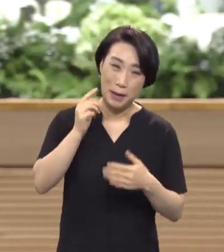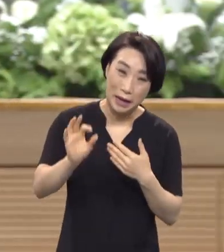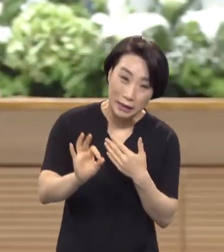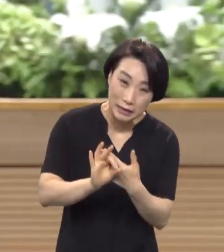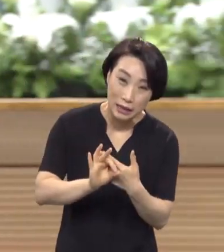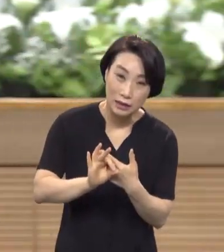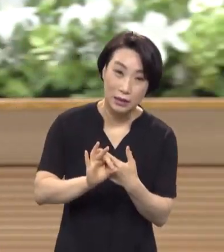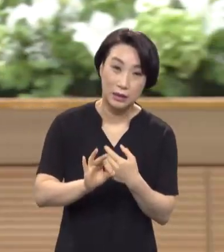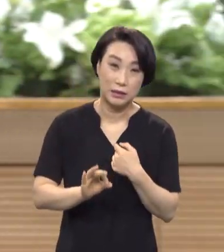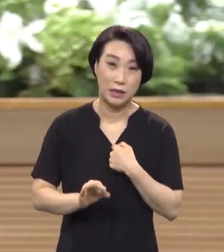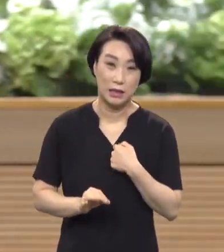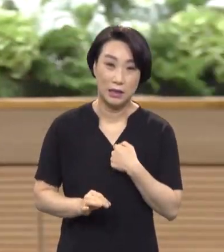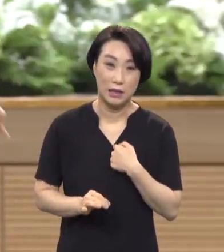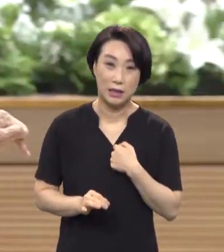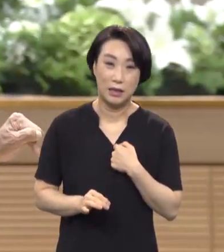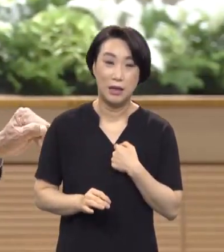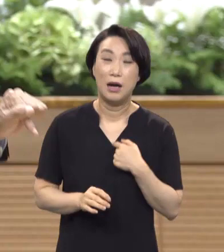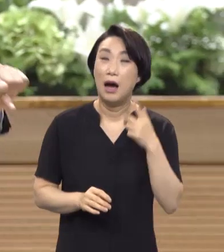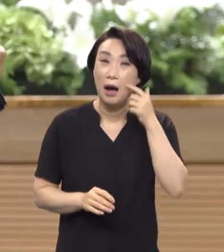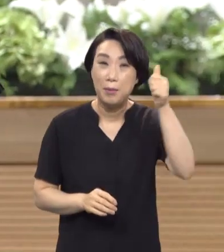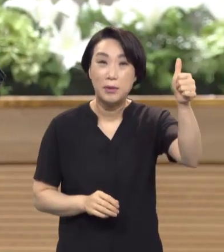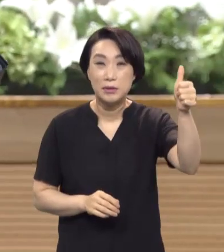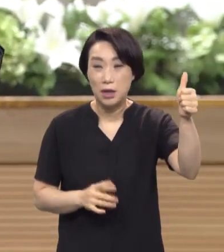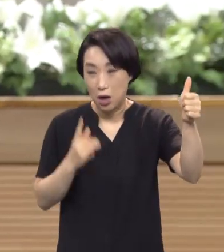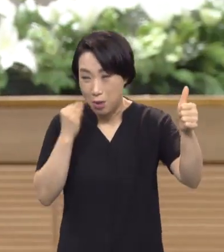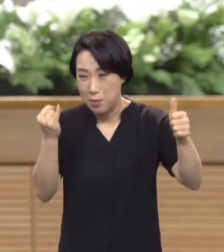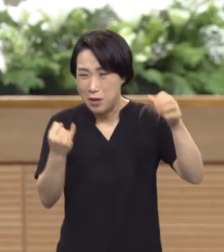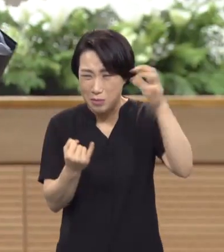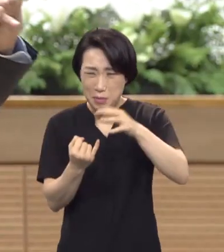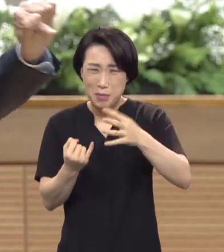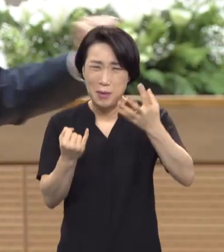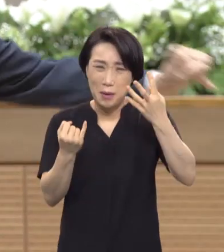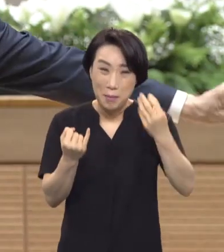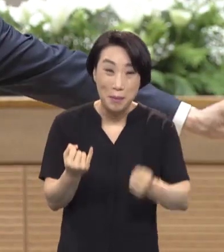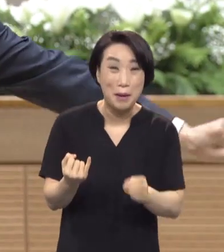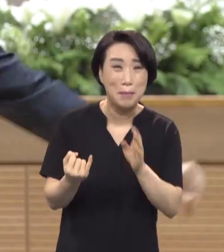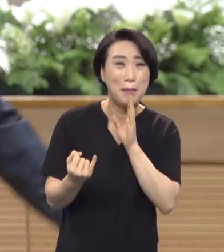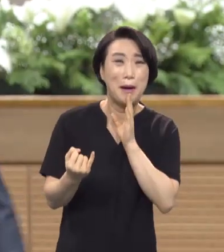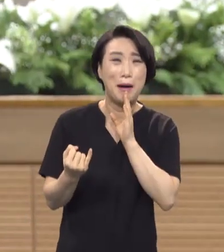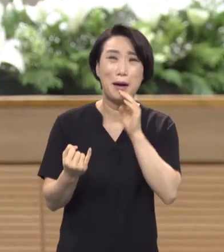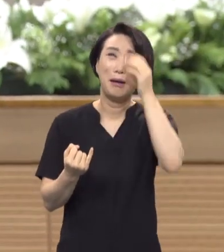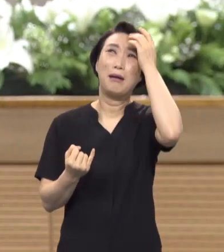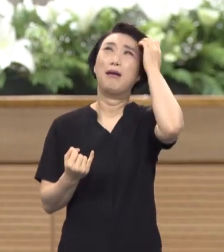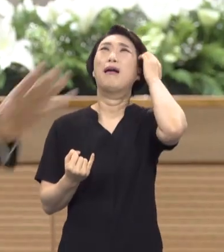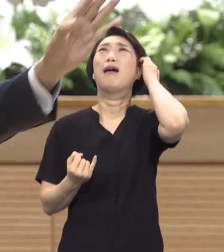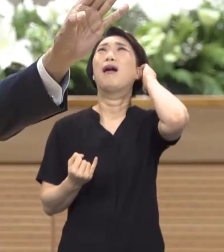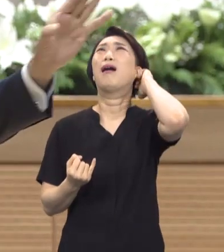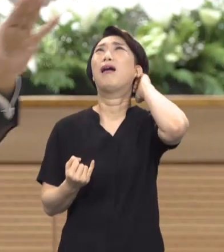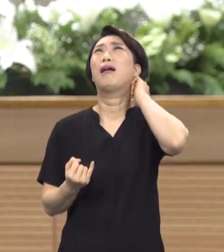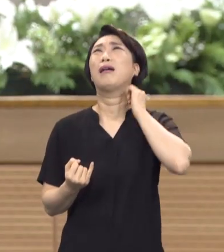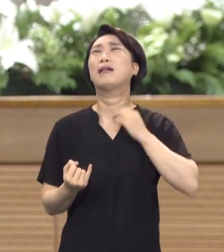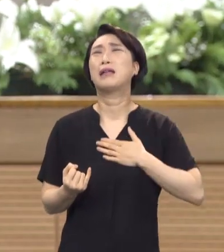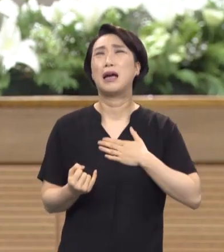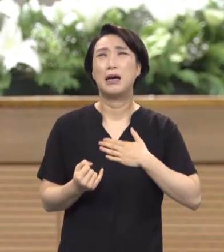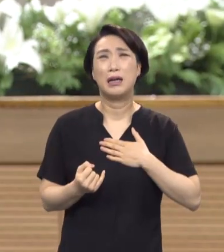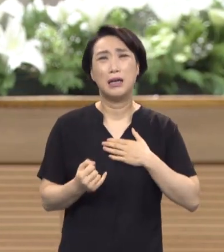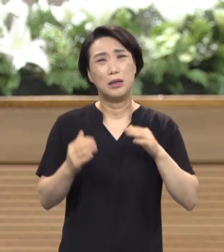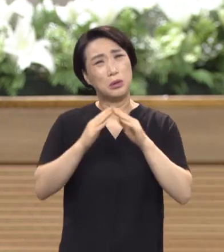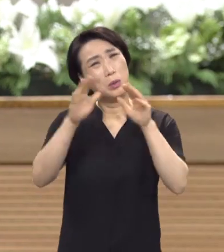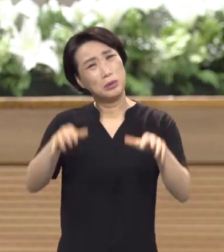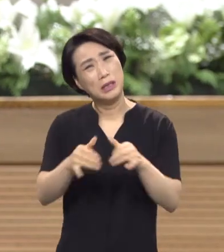만약에 우리 아버지가 우리 어머니를 그 지긋지긋하게 핍박할 때 내가 동네